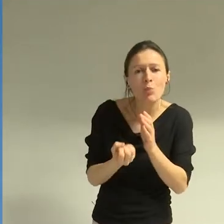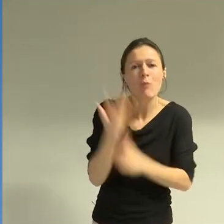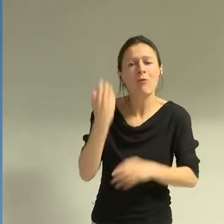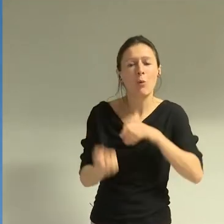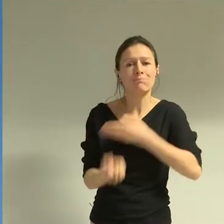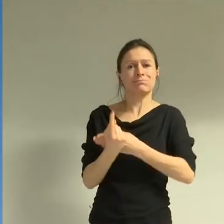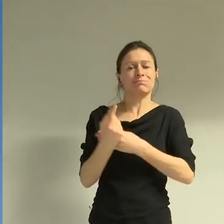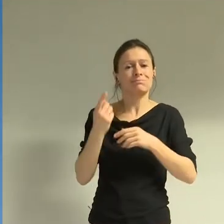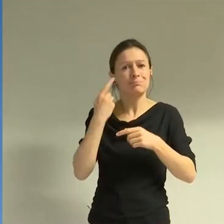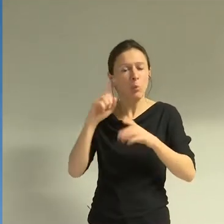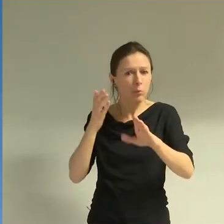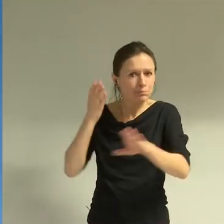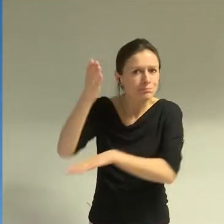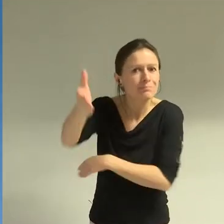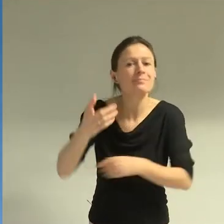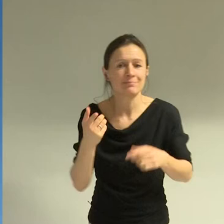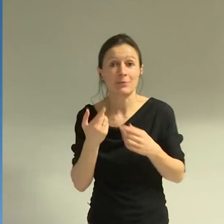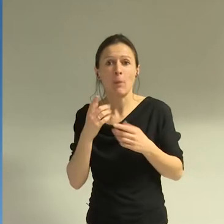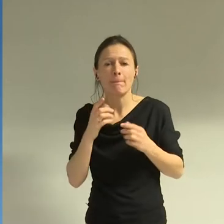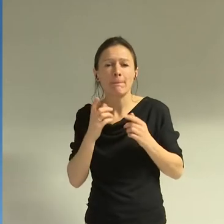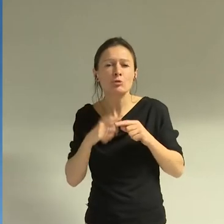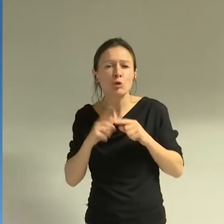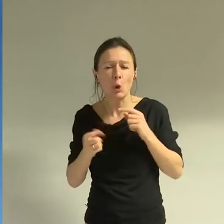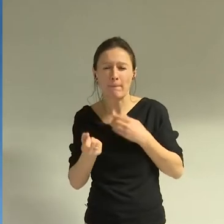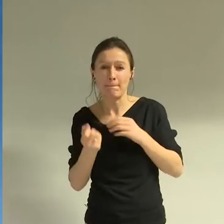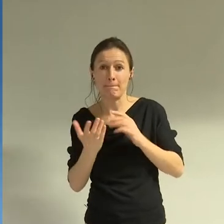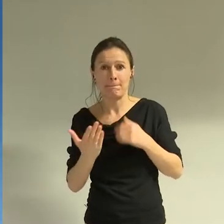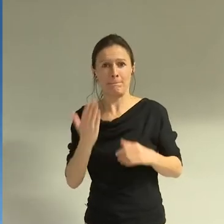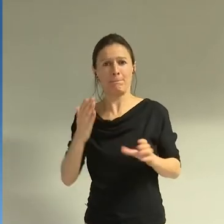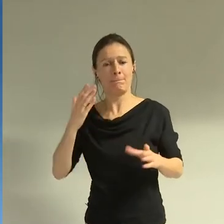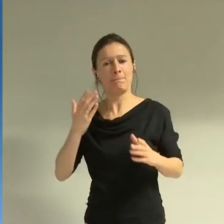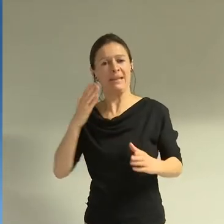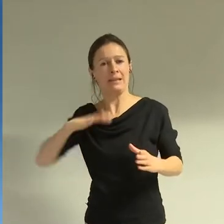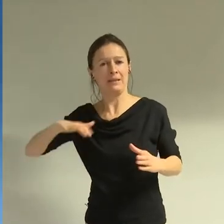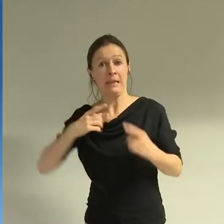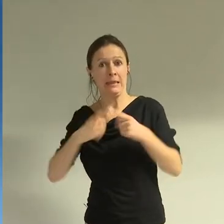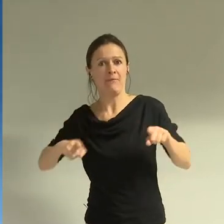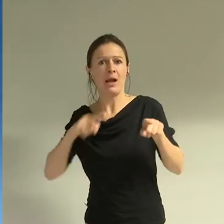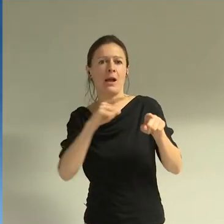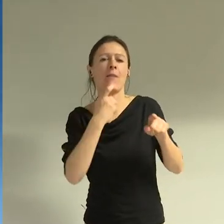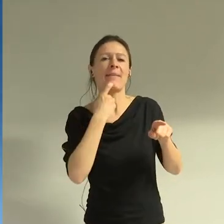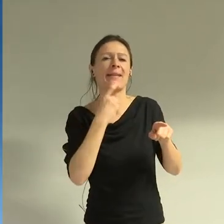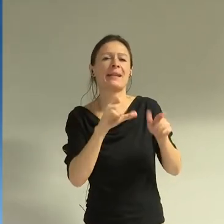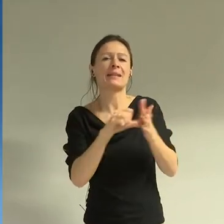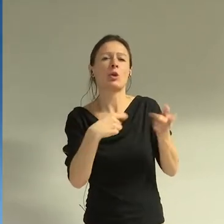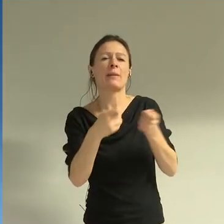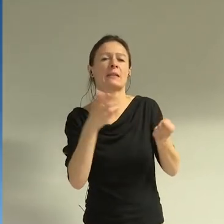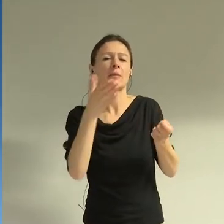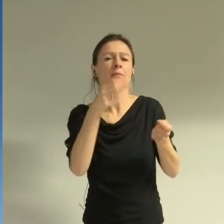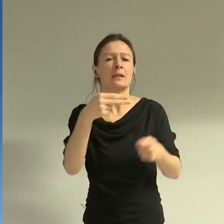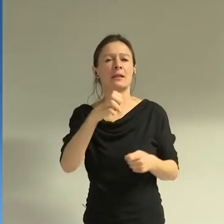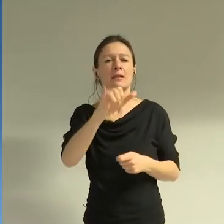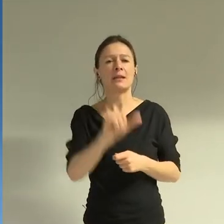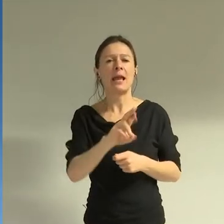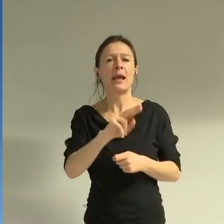différenciera devenir pic enfin est encore plus qu'aujourd'hui en travaillant sur l'animation du coeur de ville avec